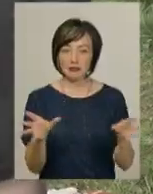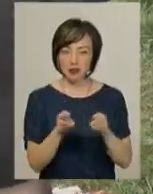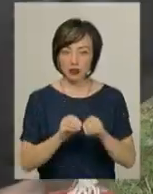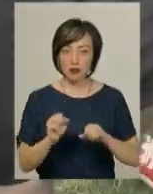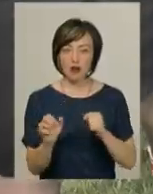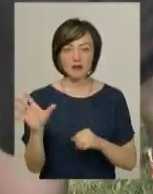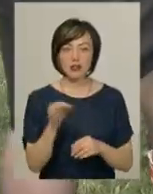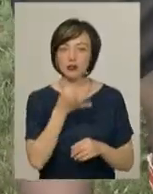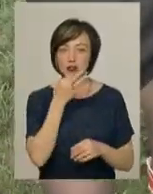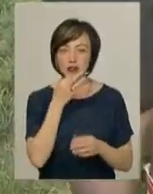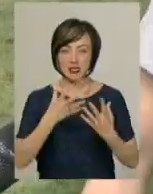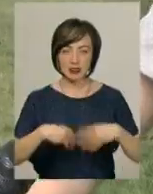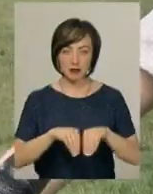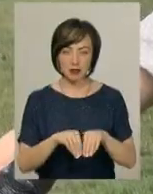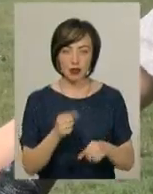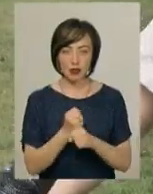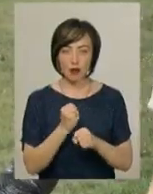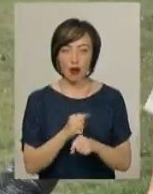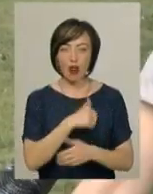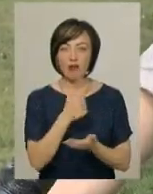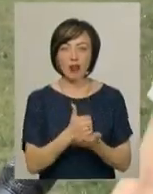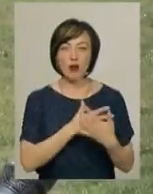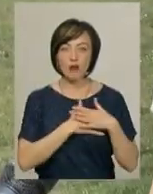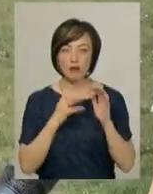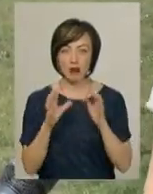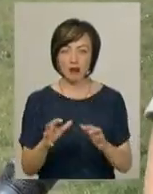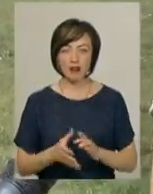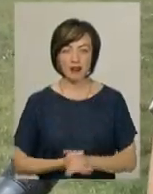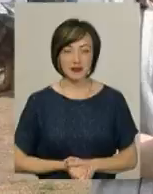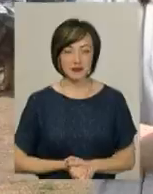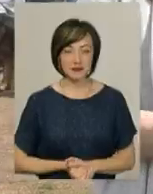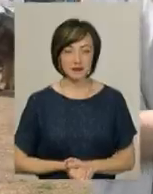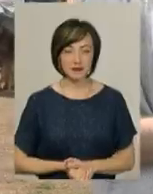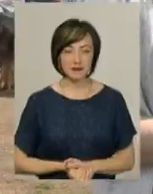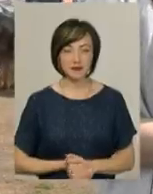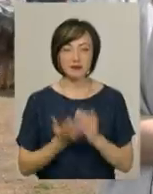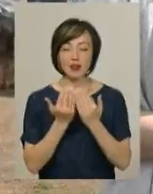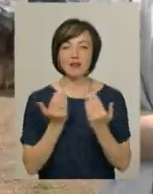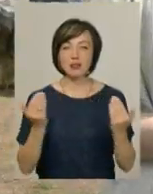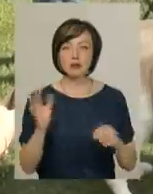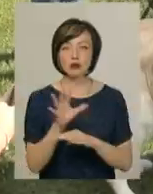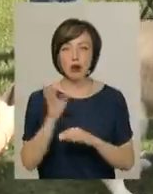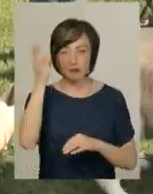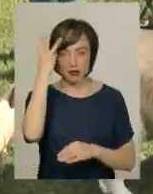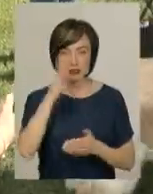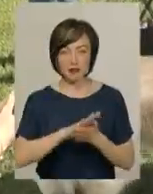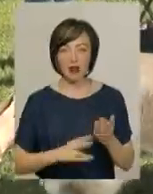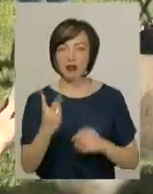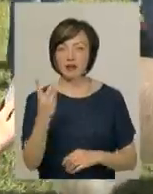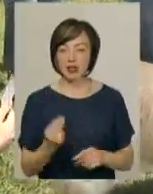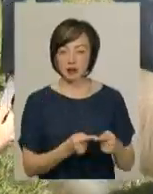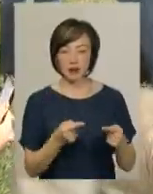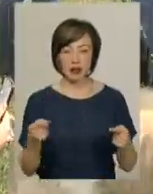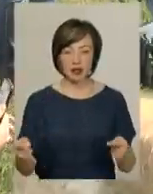любить все, що роблять в його сім'ї, головне, щоб їх любили. Все, що люблять хазяїви. Виставка собак у Хмельницькому тривала 2 дні. За